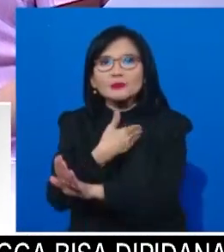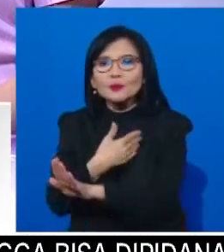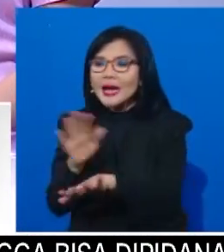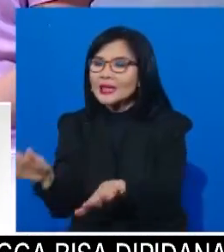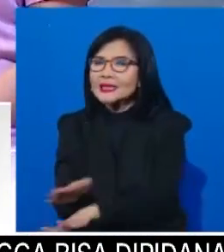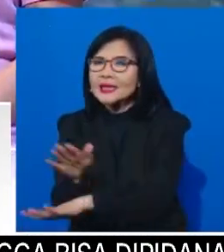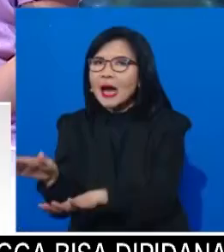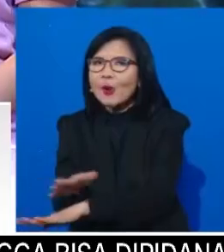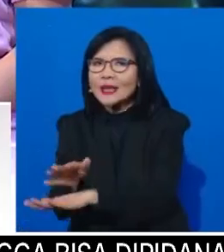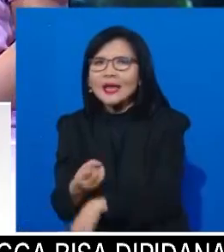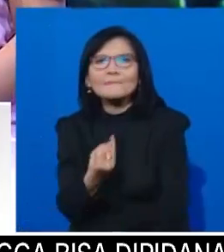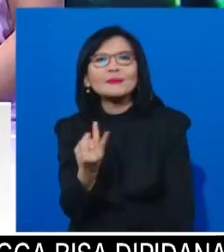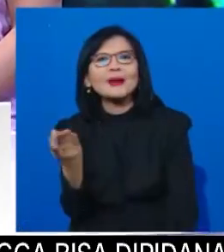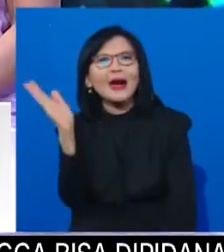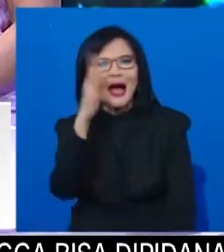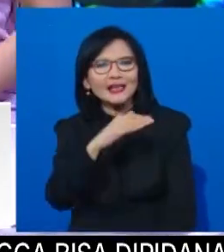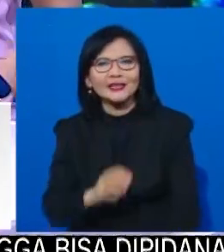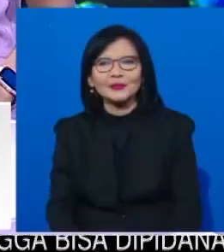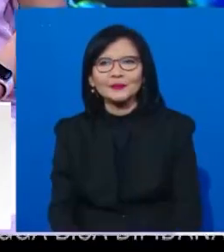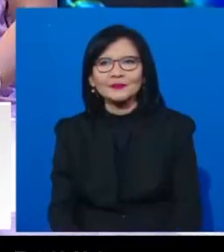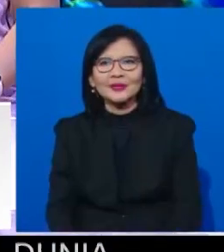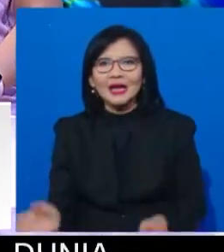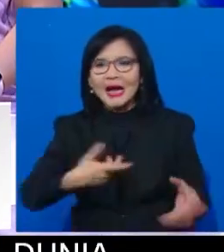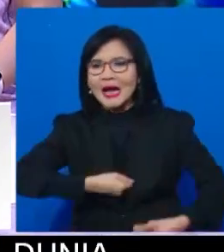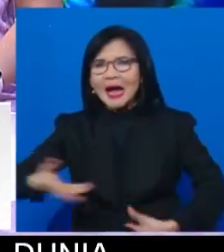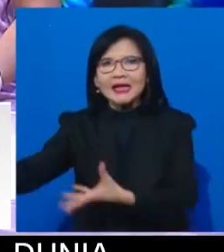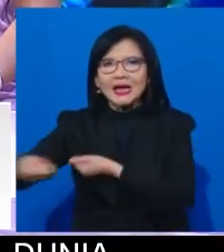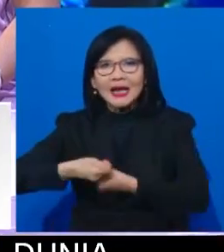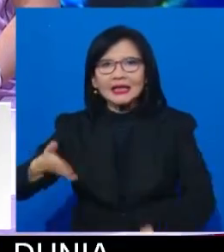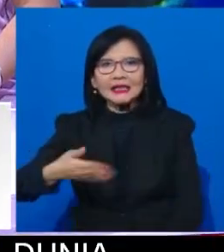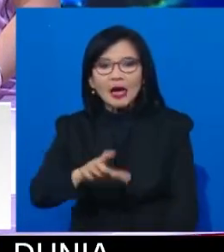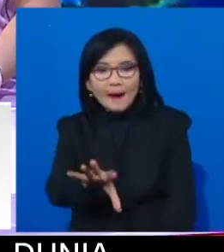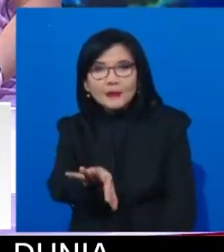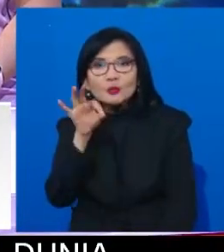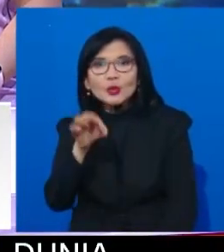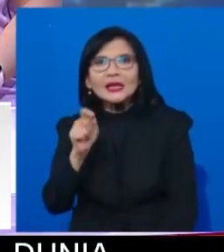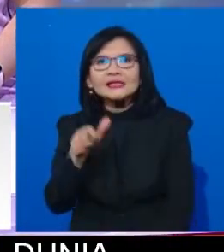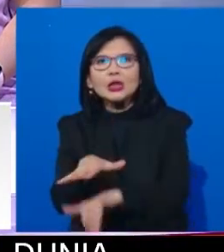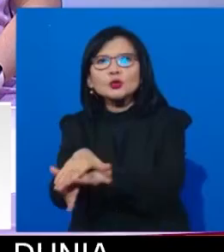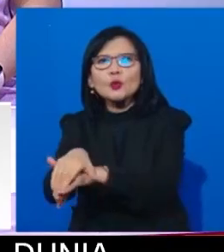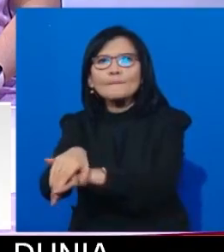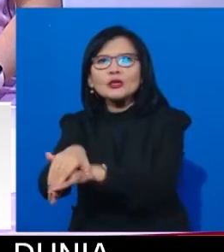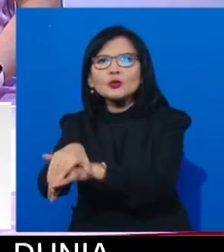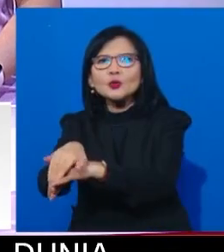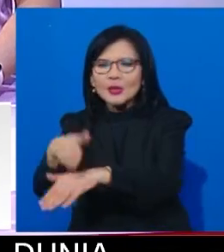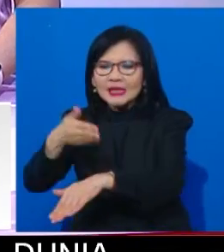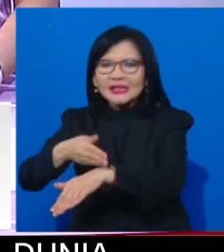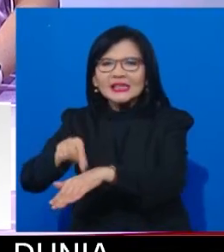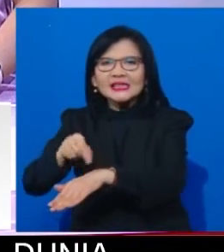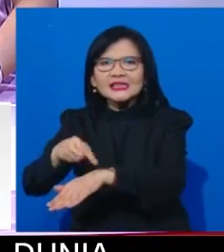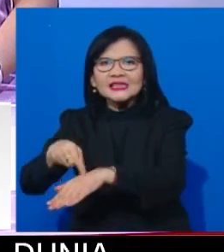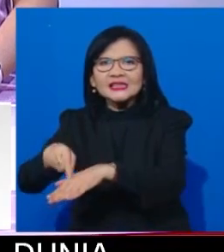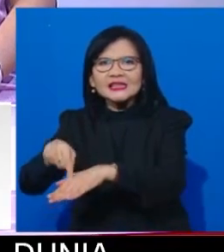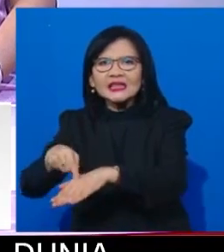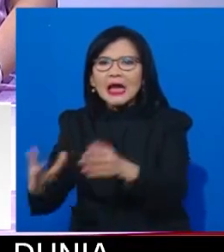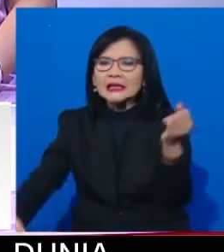tersebut selama beberapa hari. Sementara itu, nelayan pemancing ikan menemukan seekor penyu sisik yang terdampar di Pantai